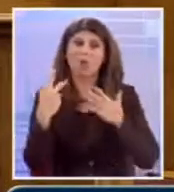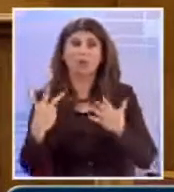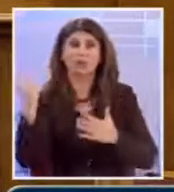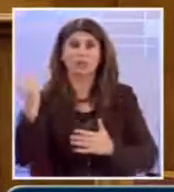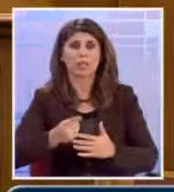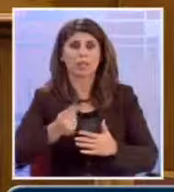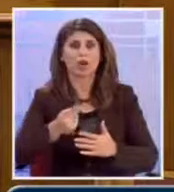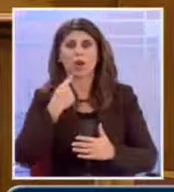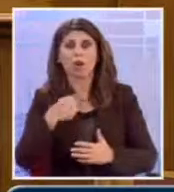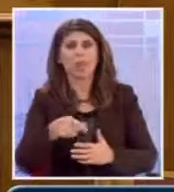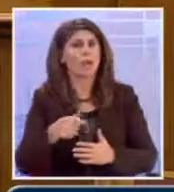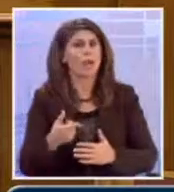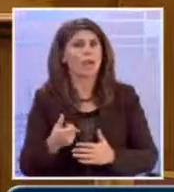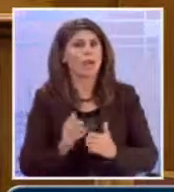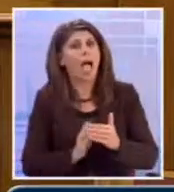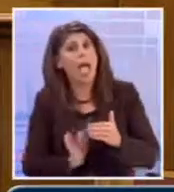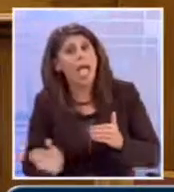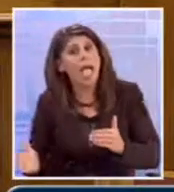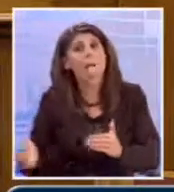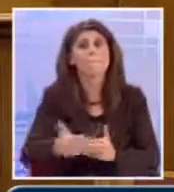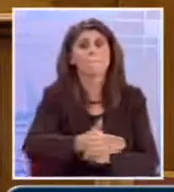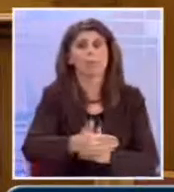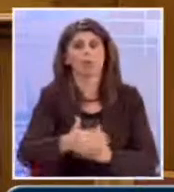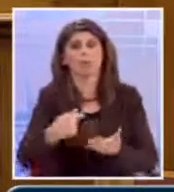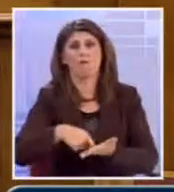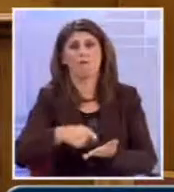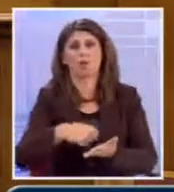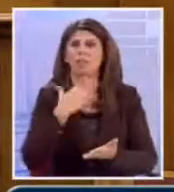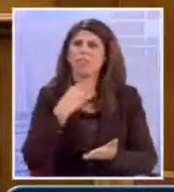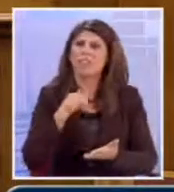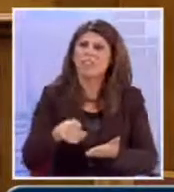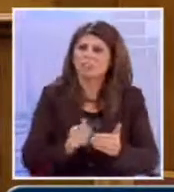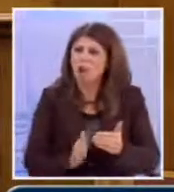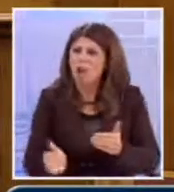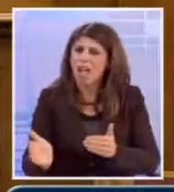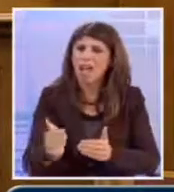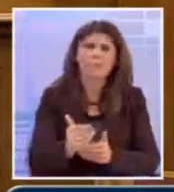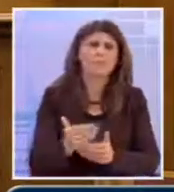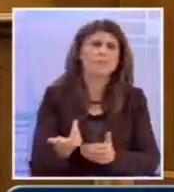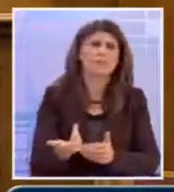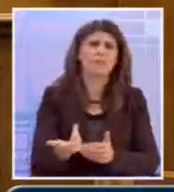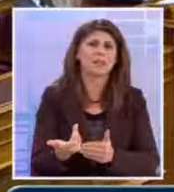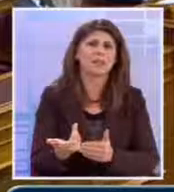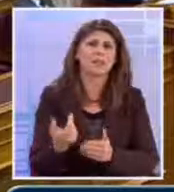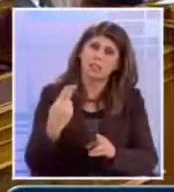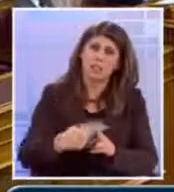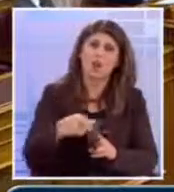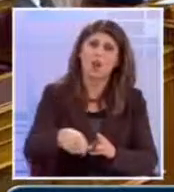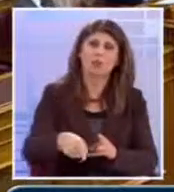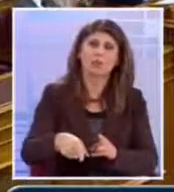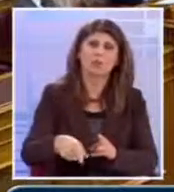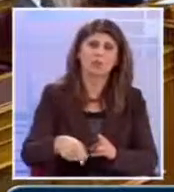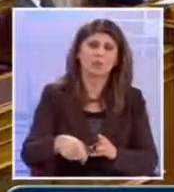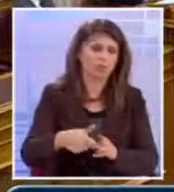3,8% προβλέπονται και οι έμεσοι φόροι, αυτοί δηλαδή που κυρίως και κατεξοχήν